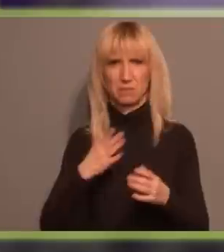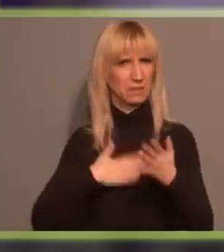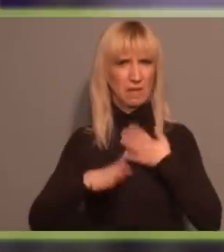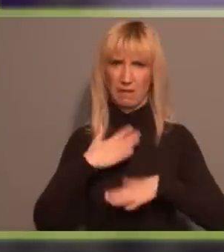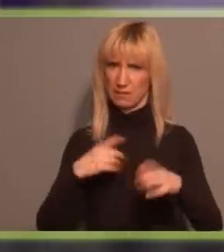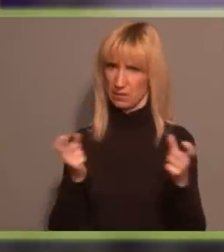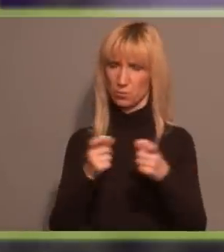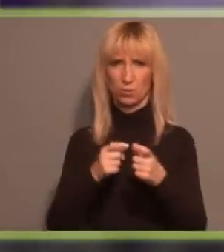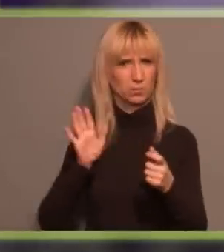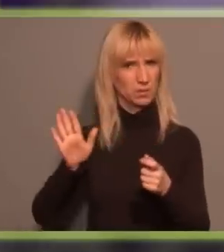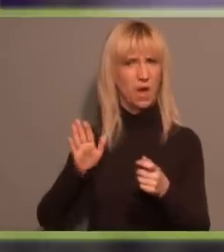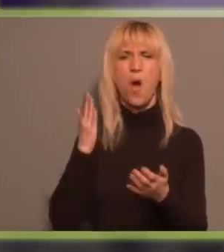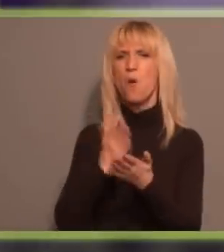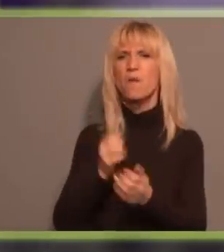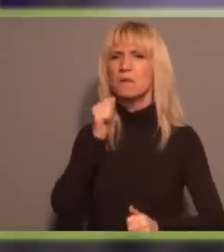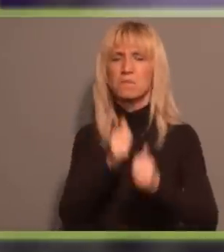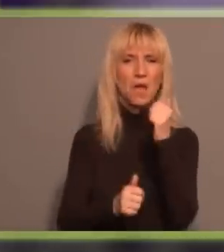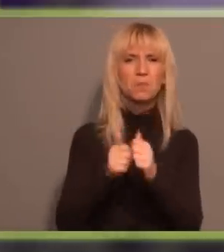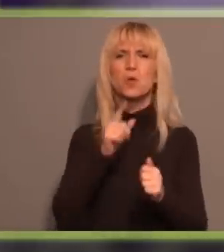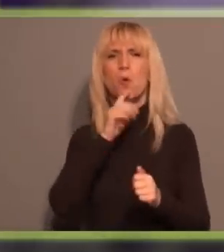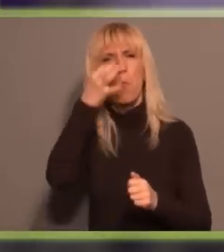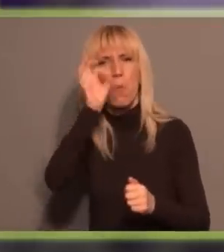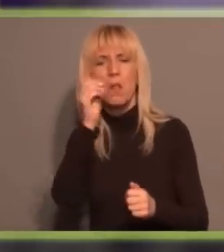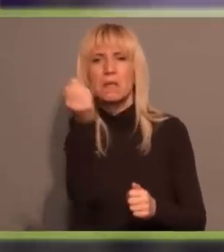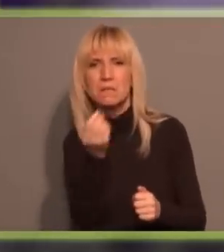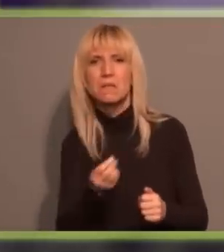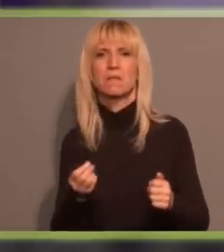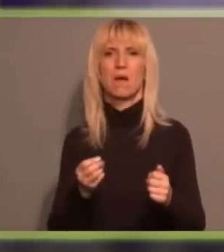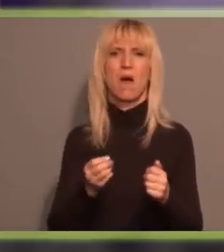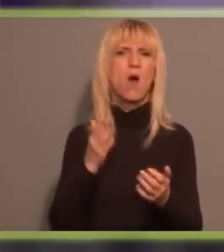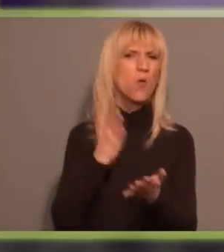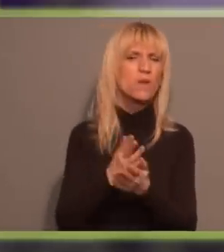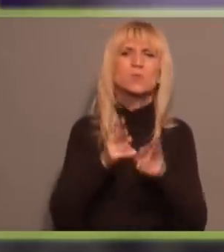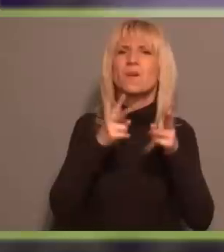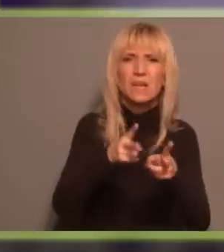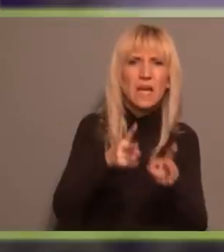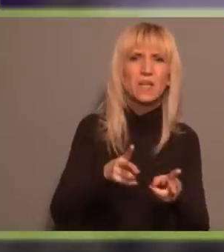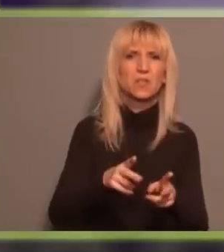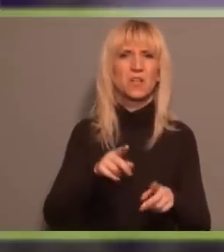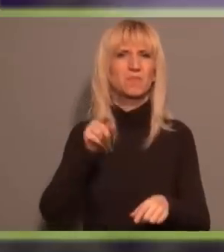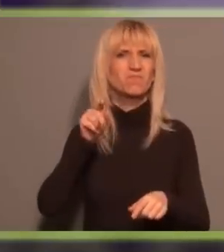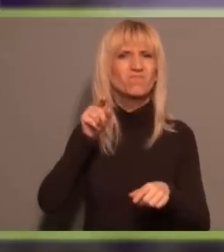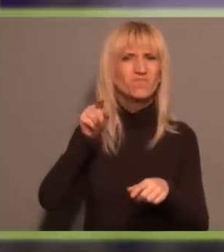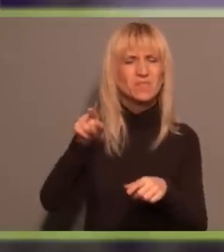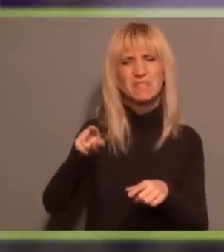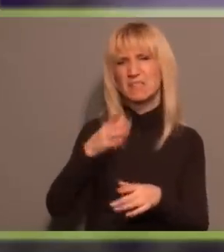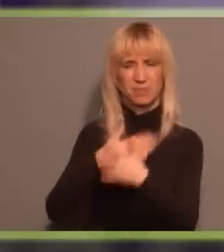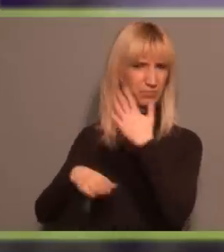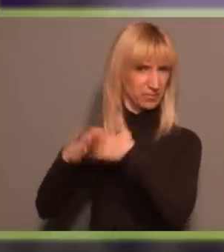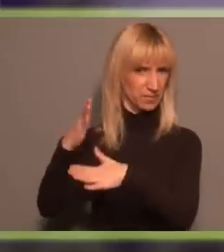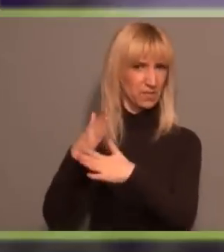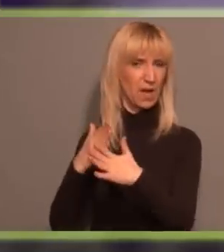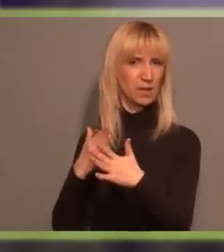prijalo druženje i uvek su takmičali ko boli crta ili... Uvek su meni zezuli kao neka drugačija